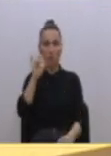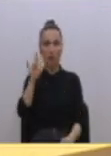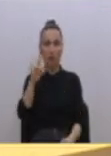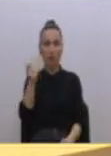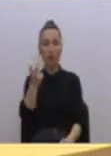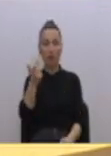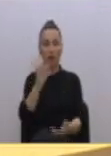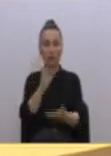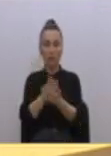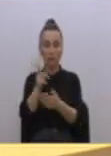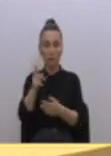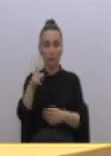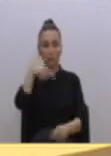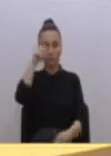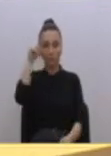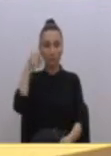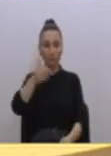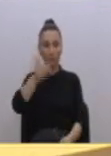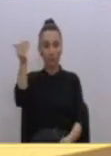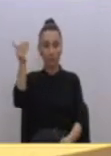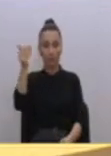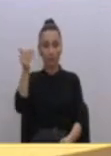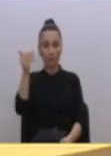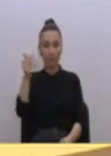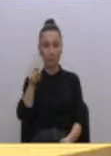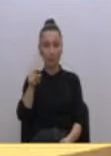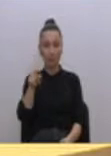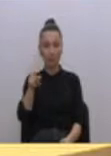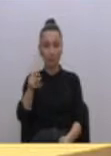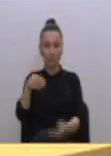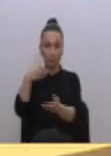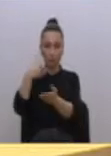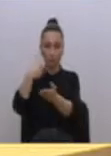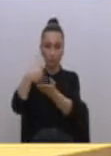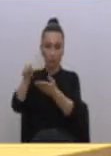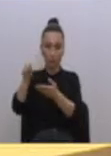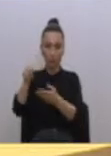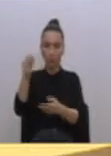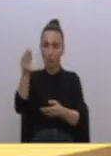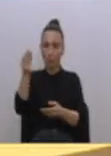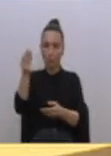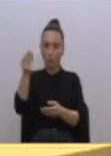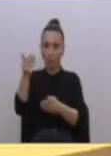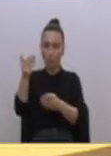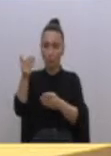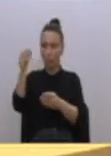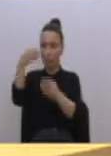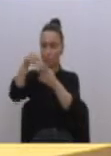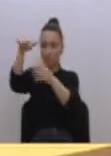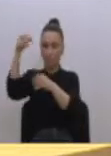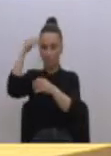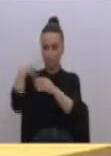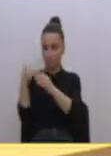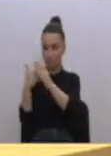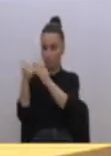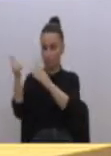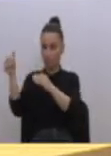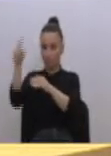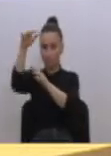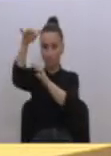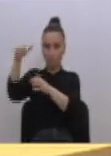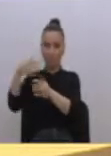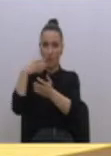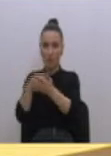არის, შახდენის აზერბაიჯანის კუთვნილი გაზი იყიდოს და ფული ასესხებთ იმის გამო, რომ ეს